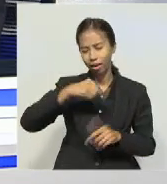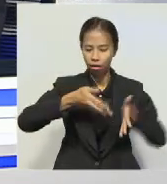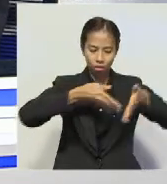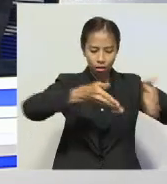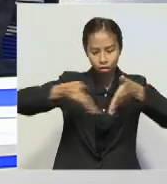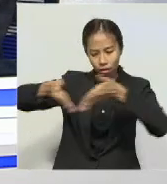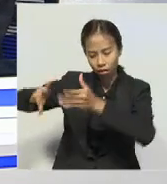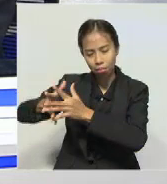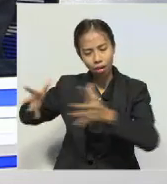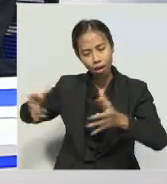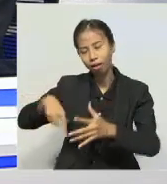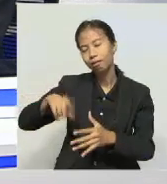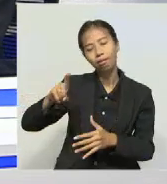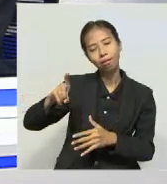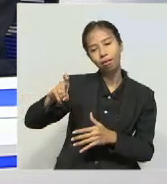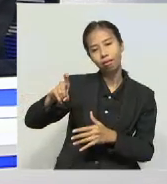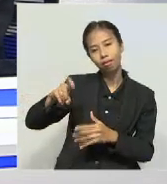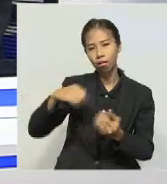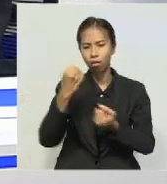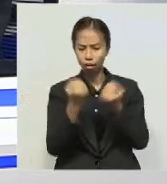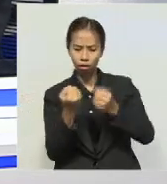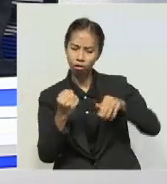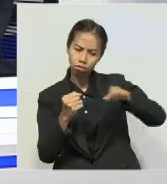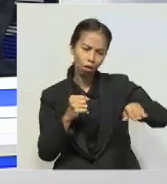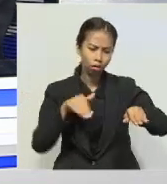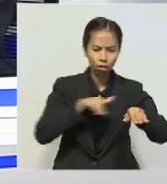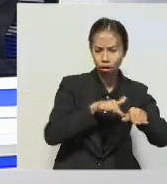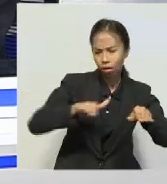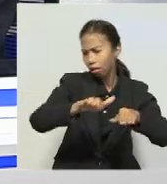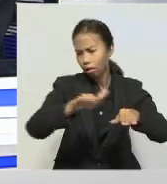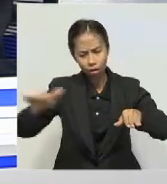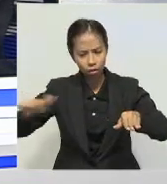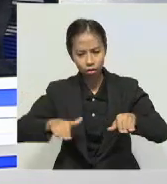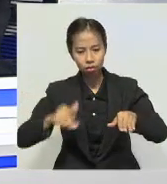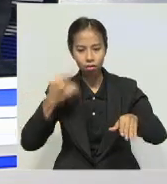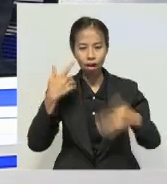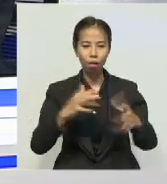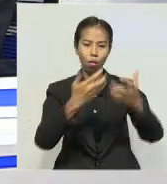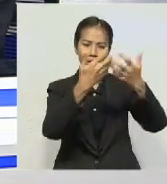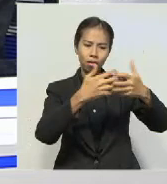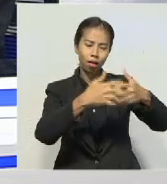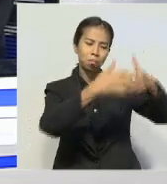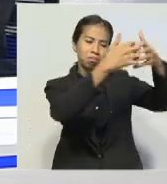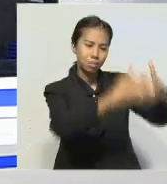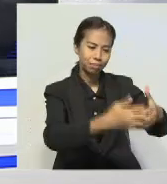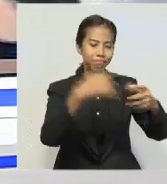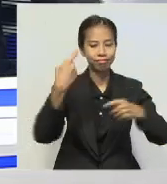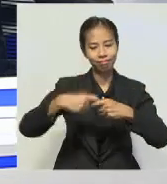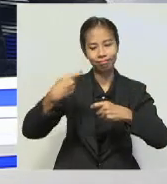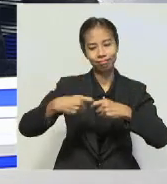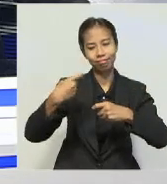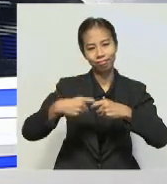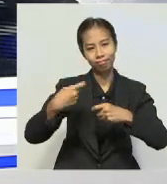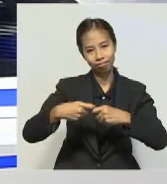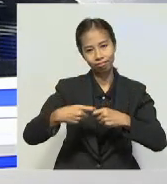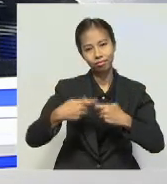างเหลือเกินนะครับ ก็จะยากนิดนึง จอดกันอินุงตุงนั่งไปหมดก็ไม่รู้จะเอาไอ้เนี่ยไปตั้งไว้ยังไงเหมือนกันนะฮะไม่เป็นไรเดี๋ยวทางกทมดู